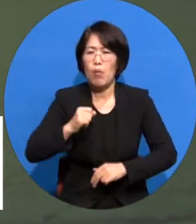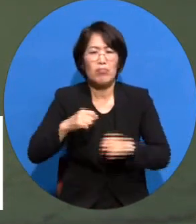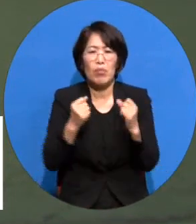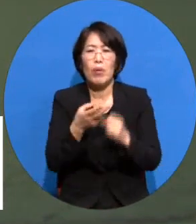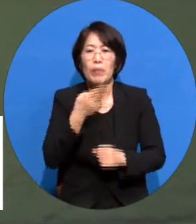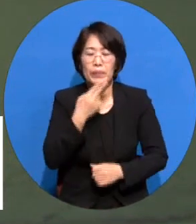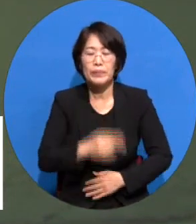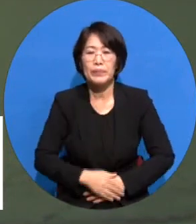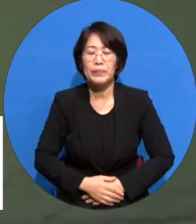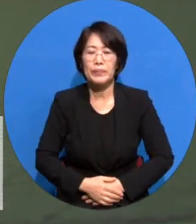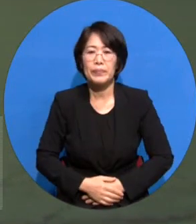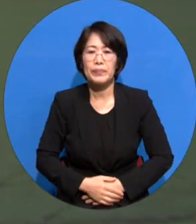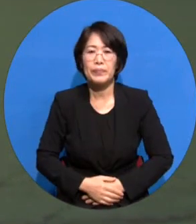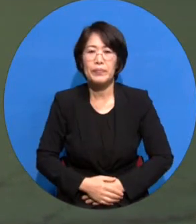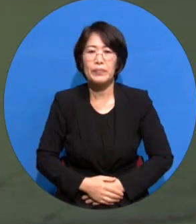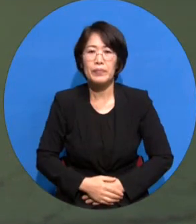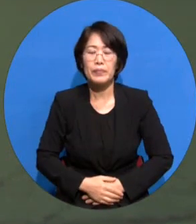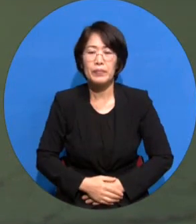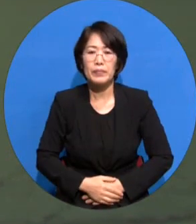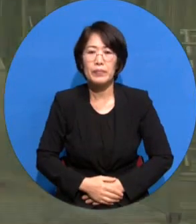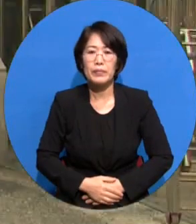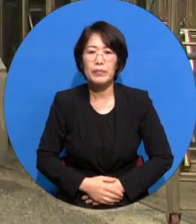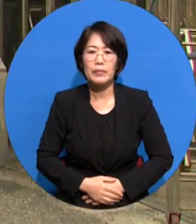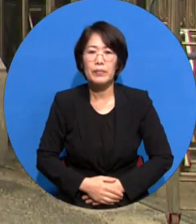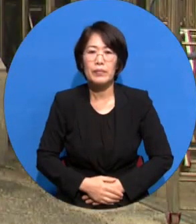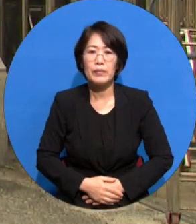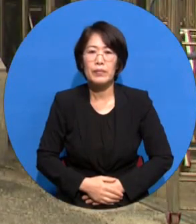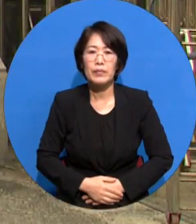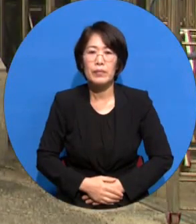있습니다. 양정훈 기자입니다.